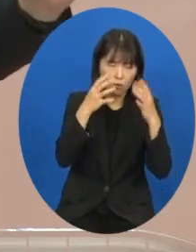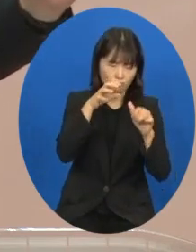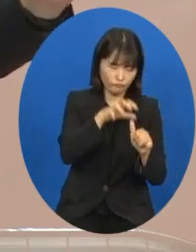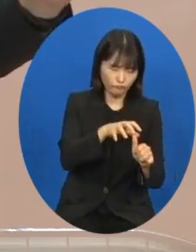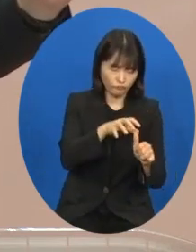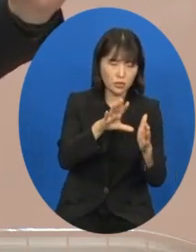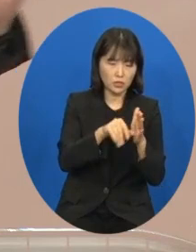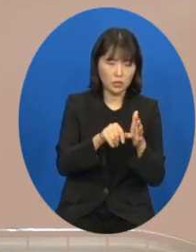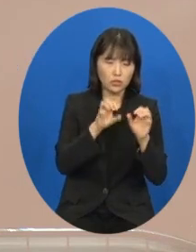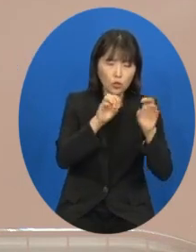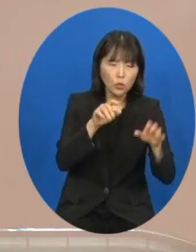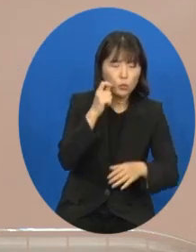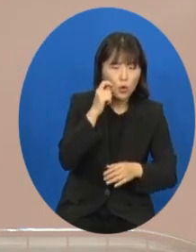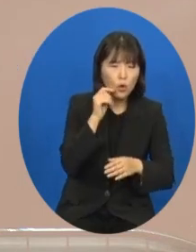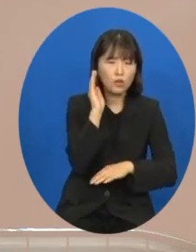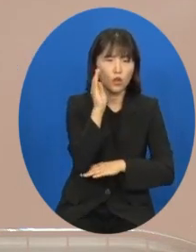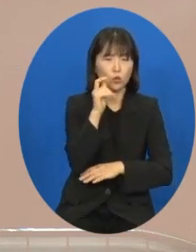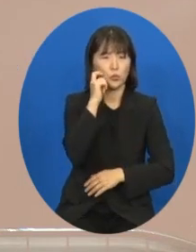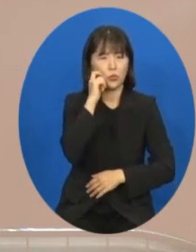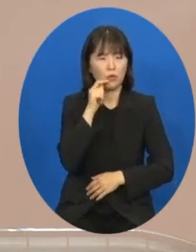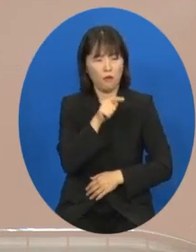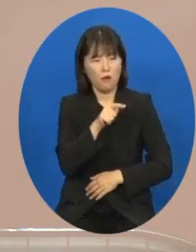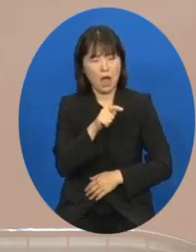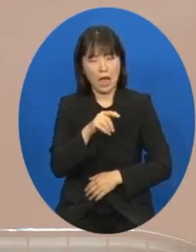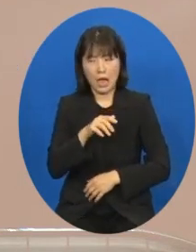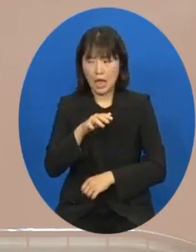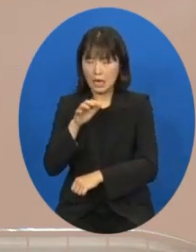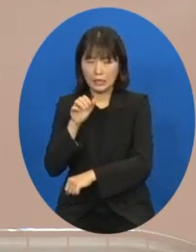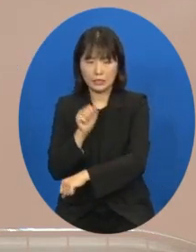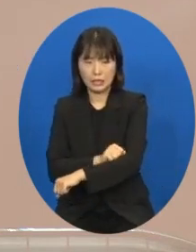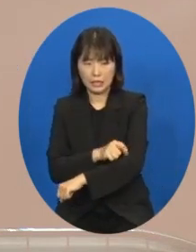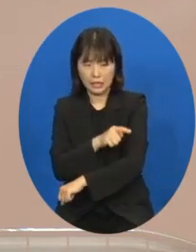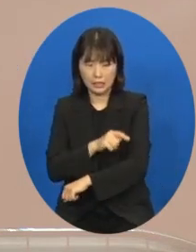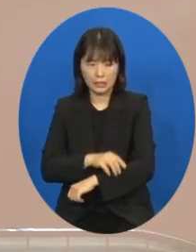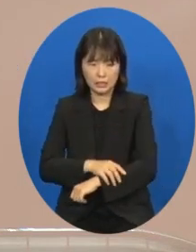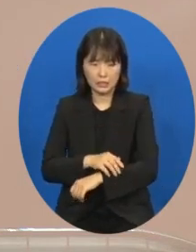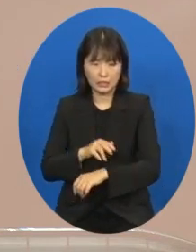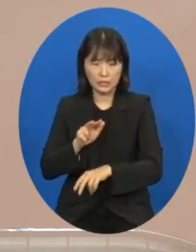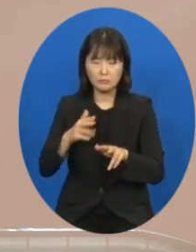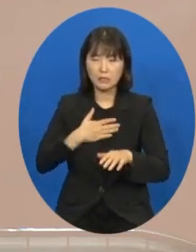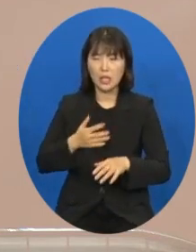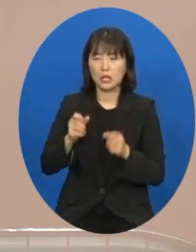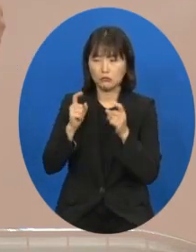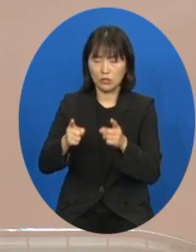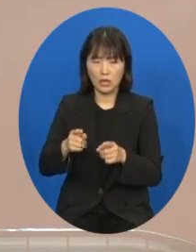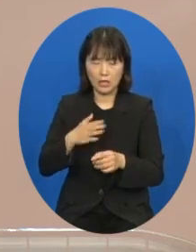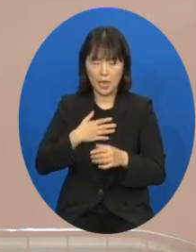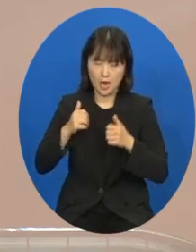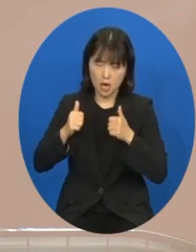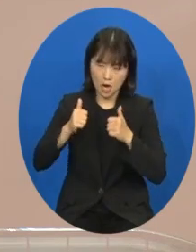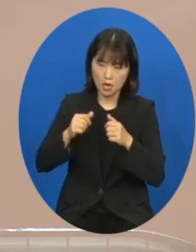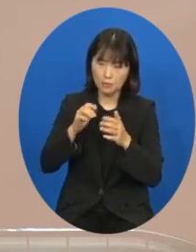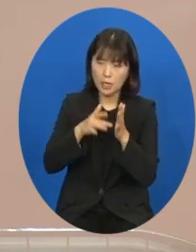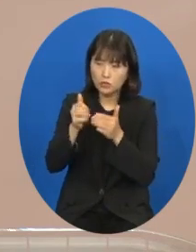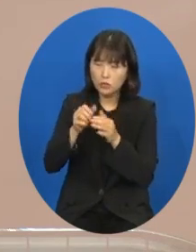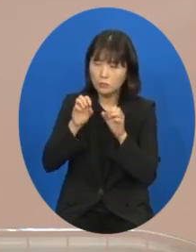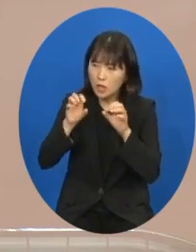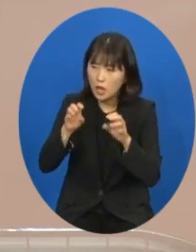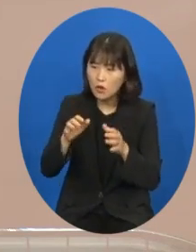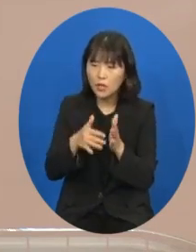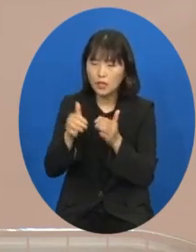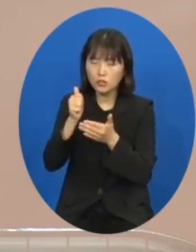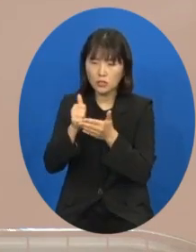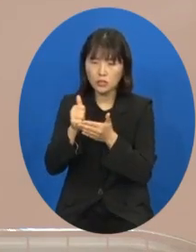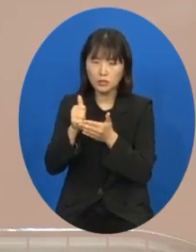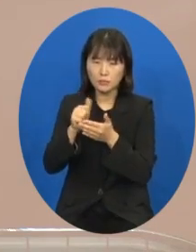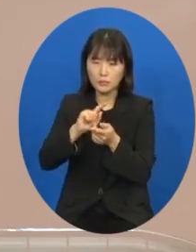말씀도 못 전해요. 와, 잘 됐다. 이제야말로 내 기회구나. 내가 열심히 예수님을 전하고 내가 열심히